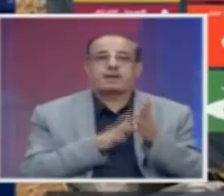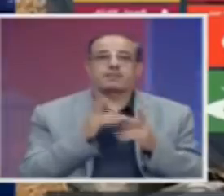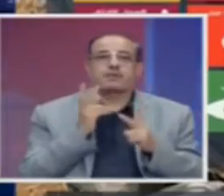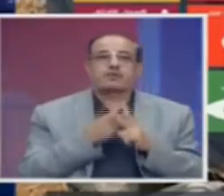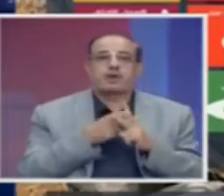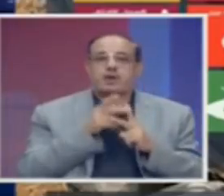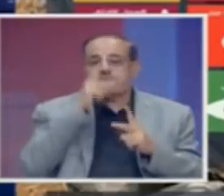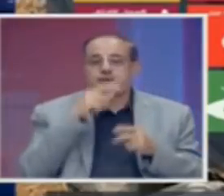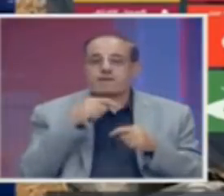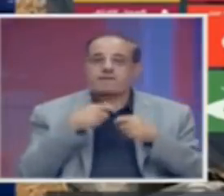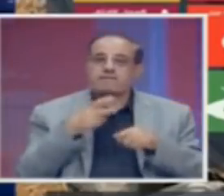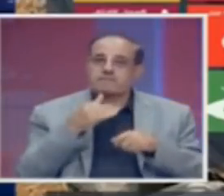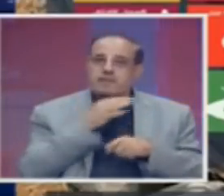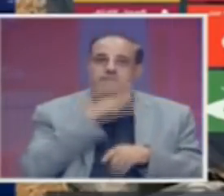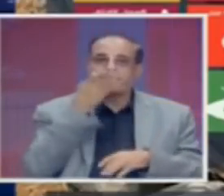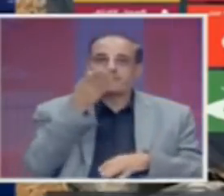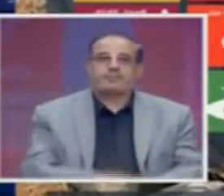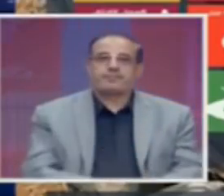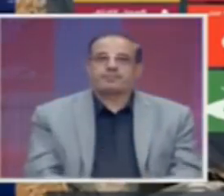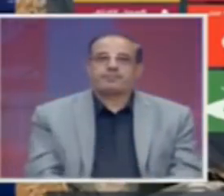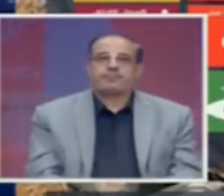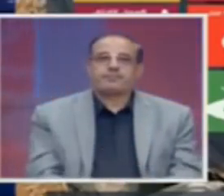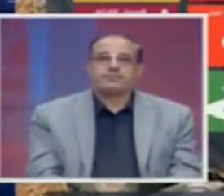منها أكثر من 7 ملايين من سكان الريف.